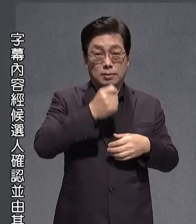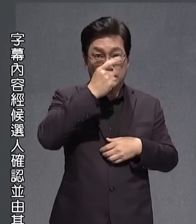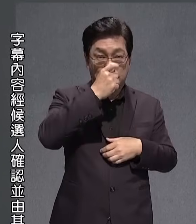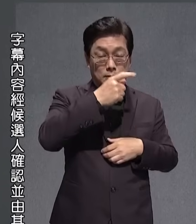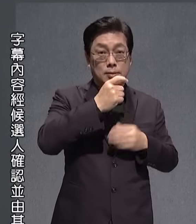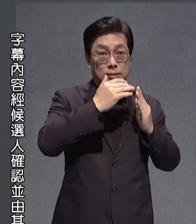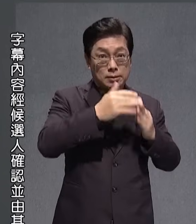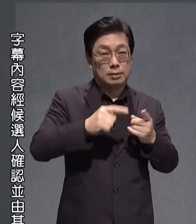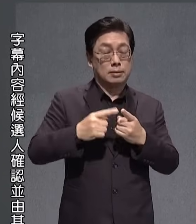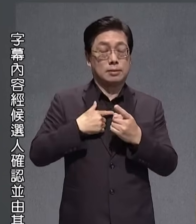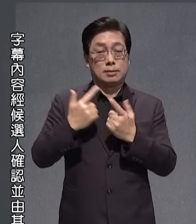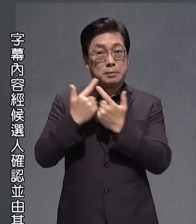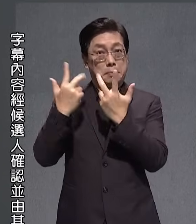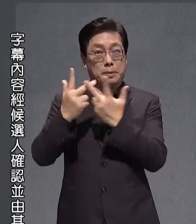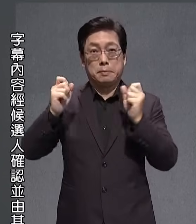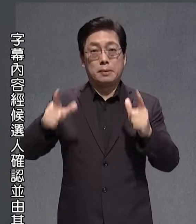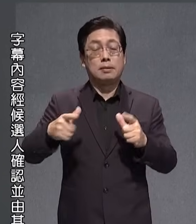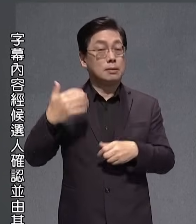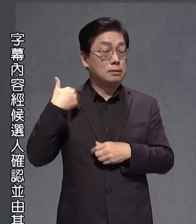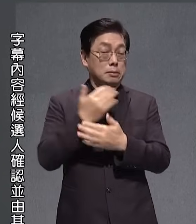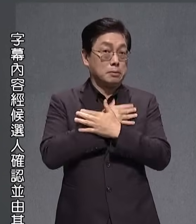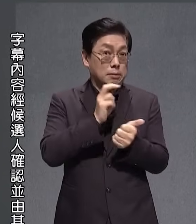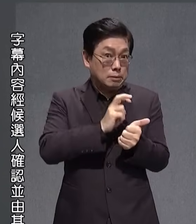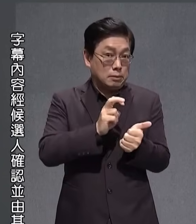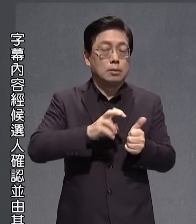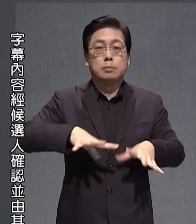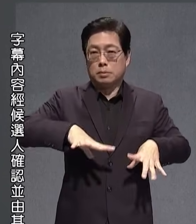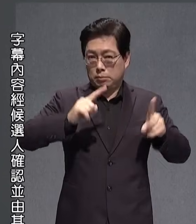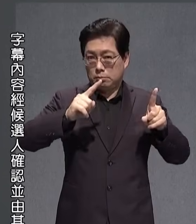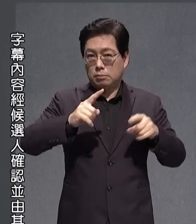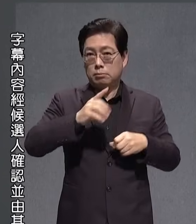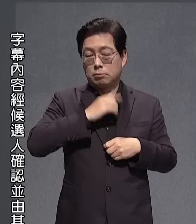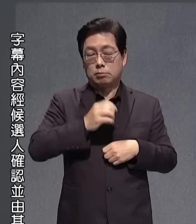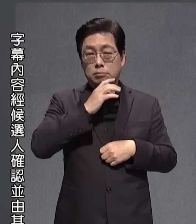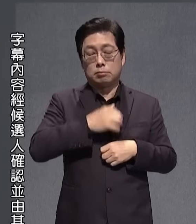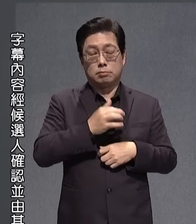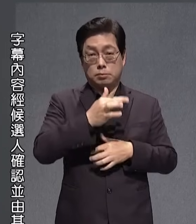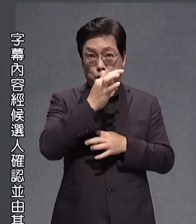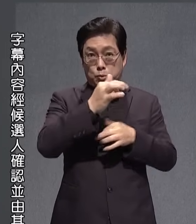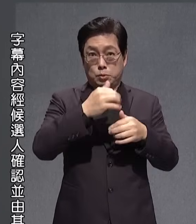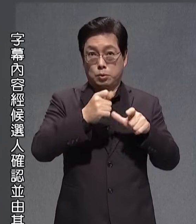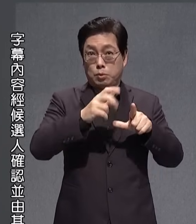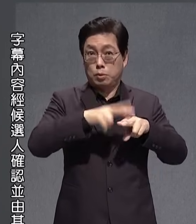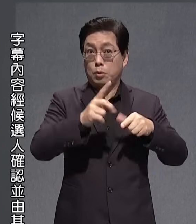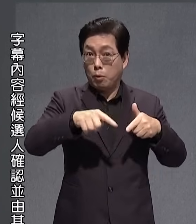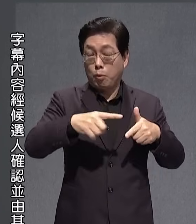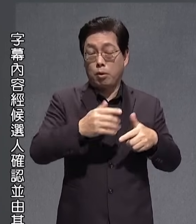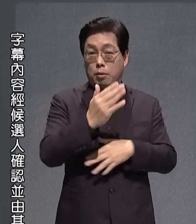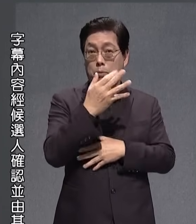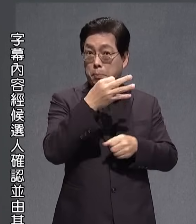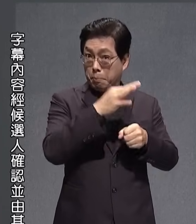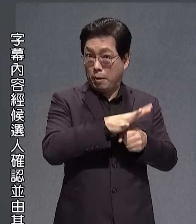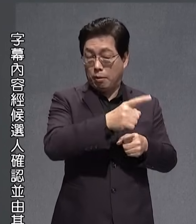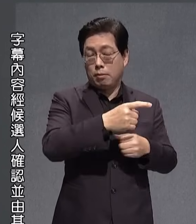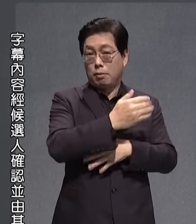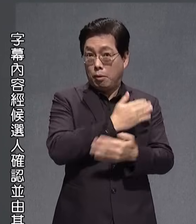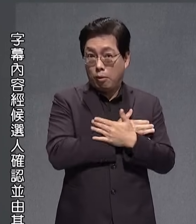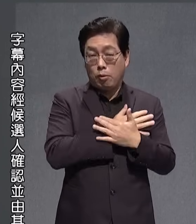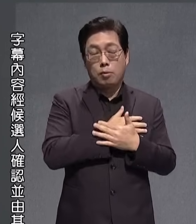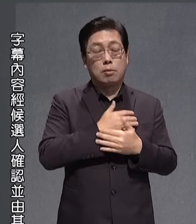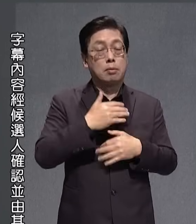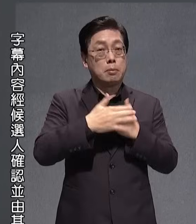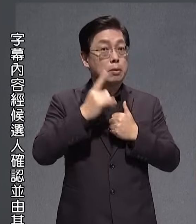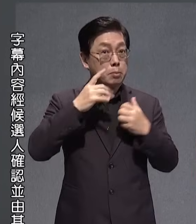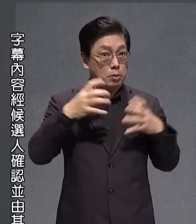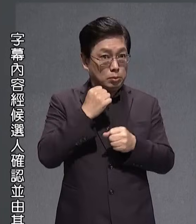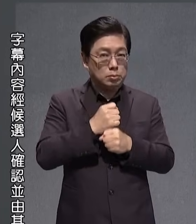件是不一样的。当初幼儿照顾，我们是先走准公共化，还有跟保姆合作，才有办法一时